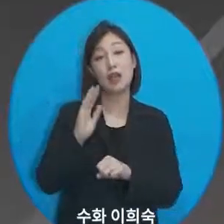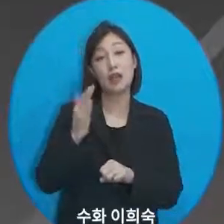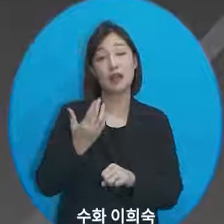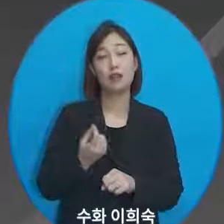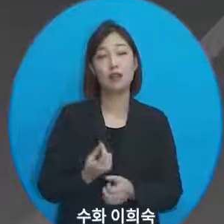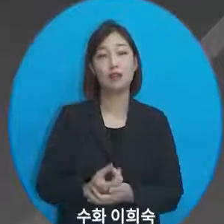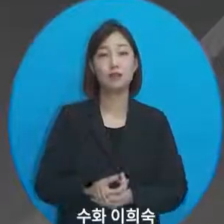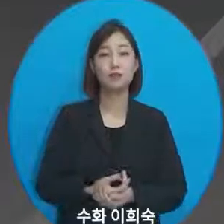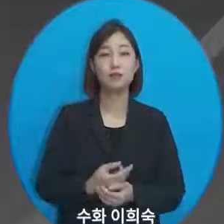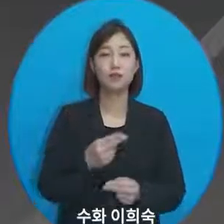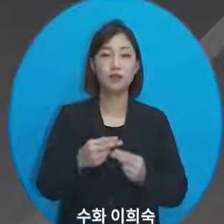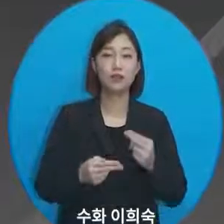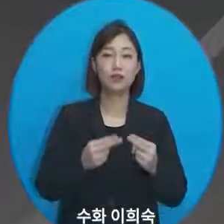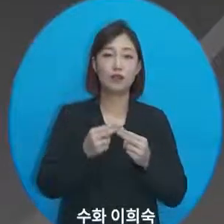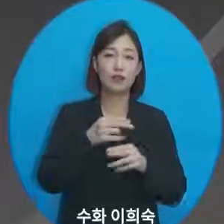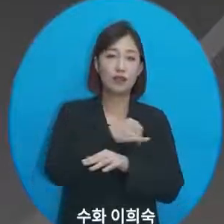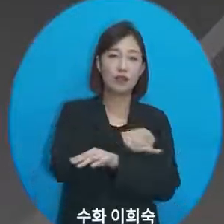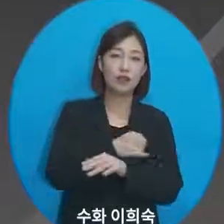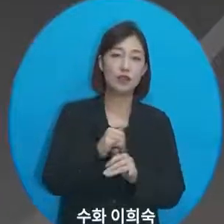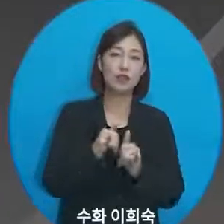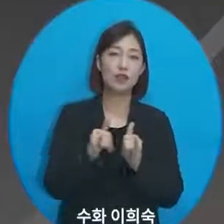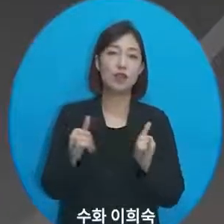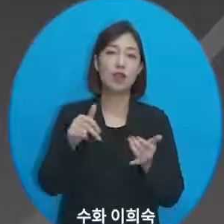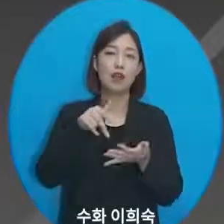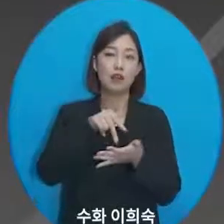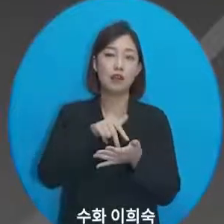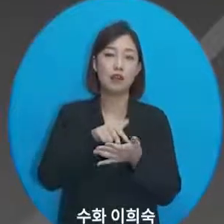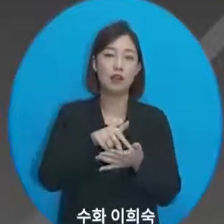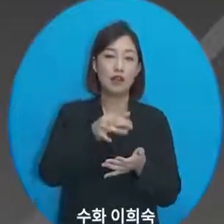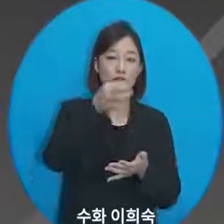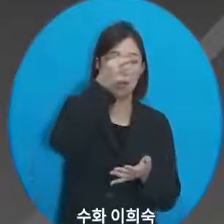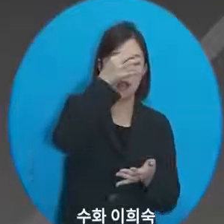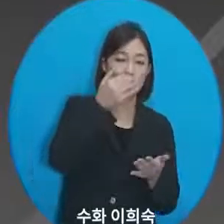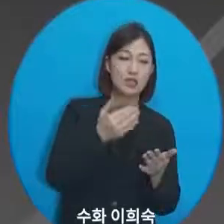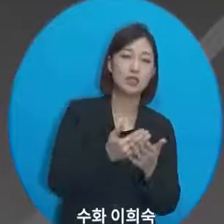속에서 많은 디자인들이 다양한 기술과 함께